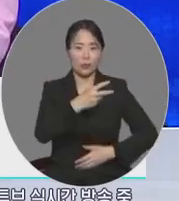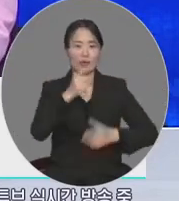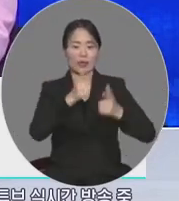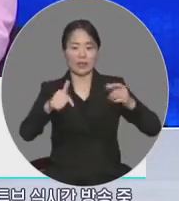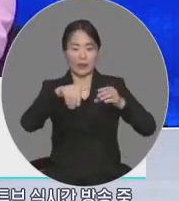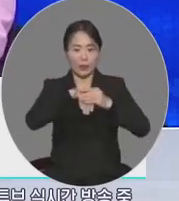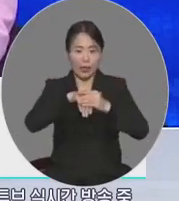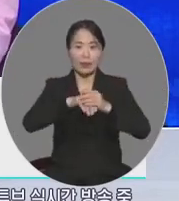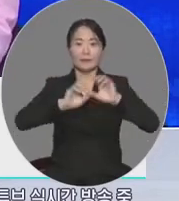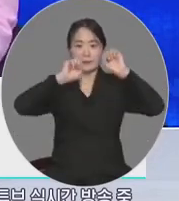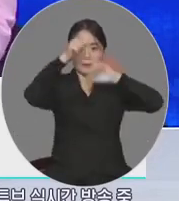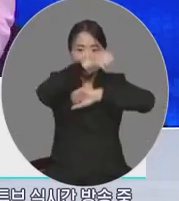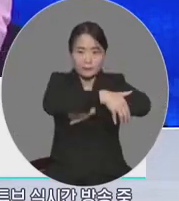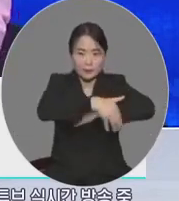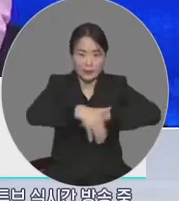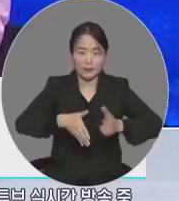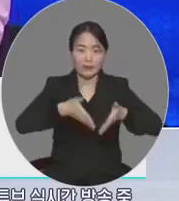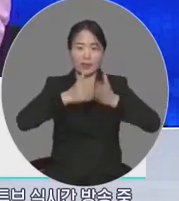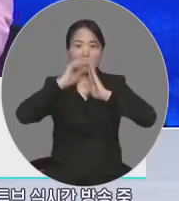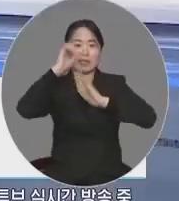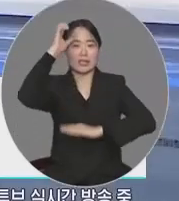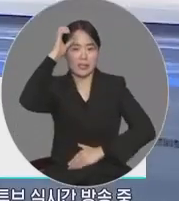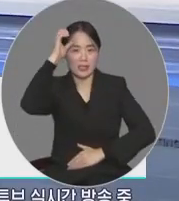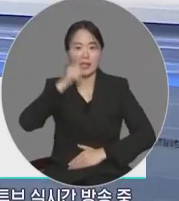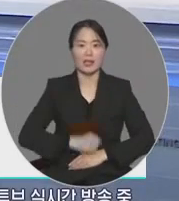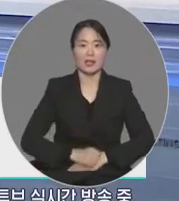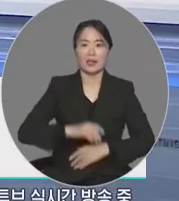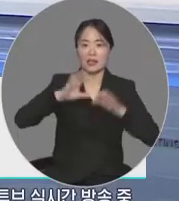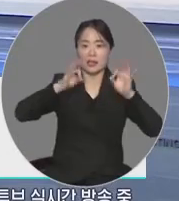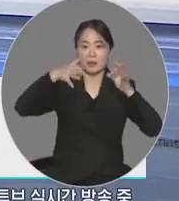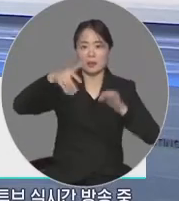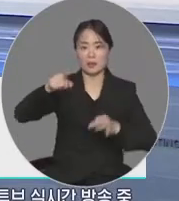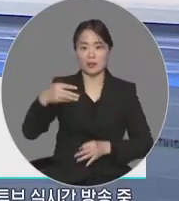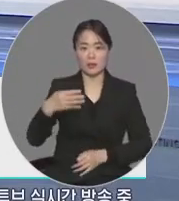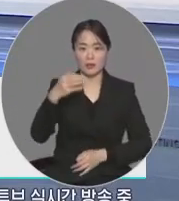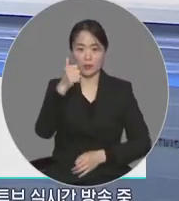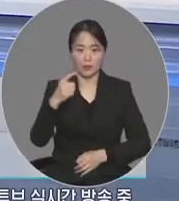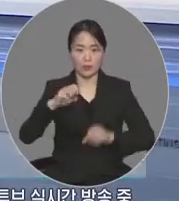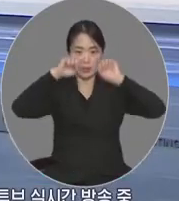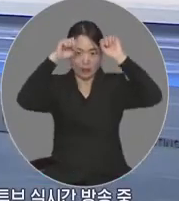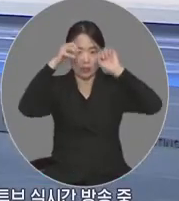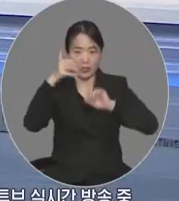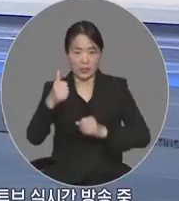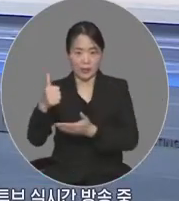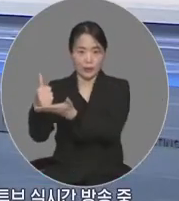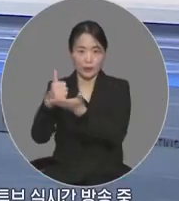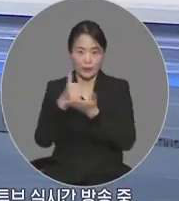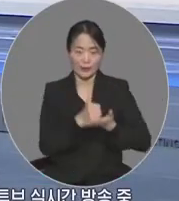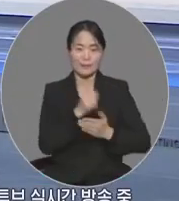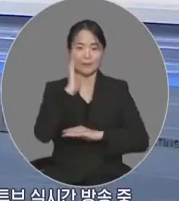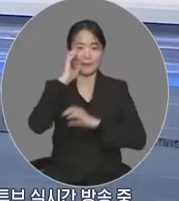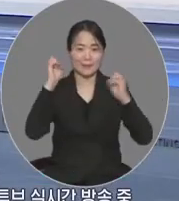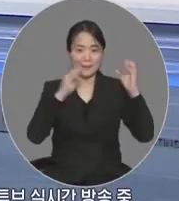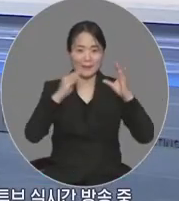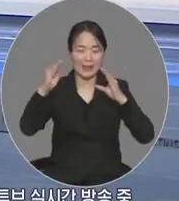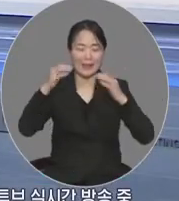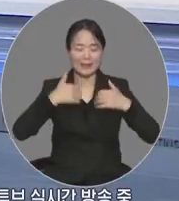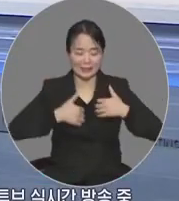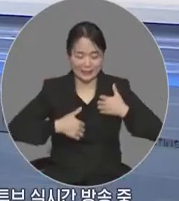확충이 기대되는데요. 김철욱 울산시 체육회장 모시고 자세한 이야기 나눠보겠습니다. 네, 회장님 어서 오십시오. 네,